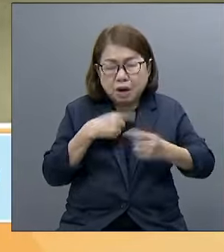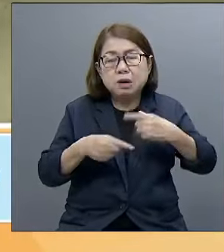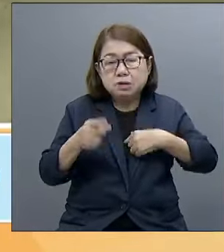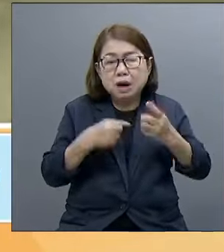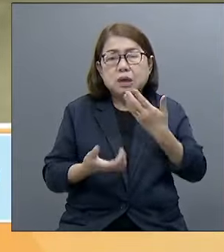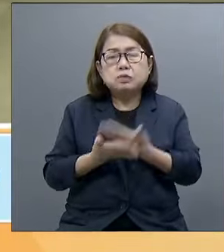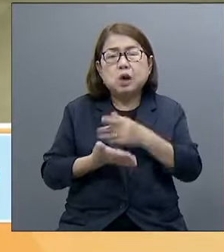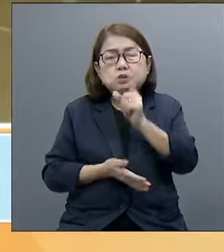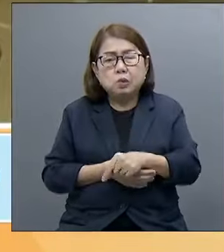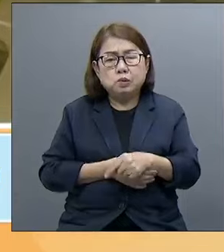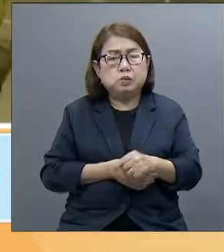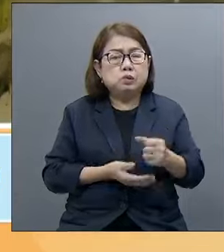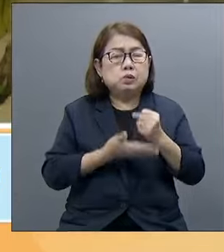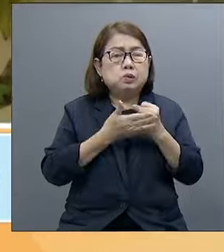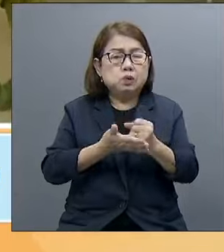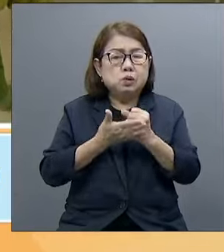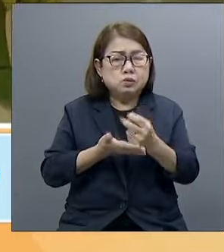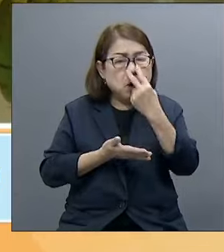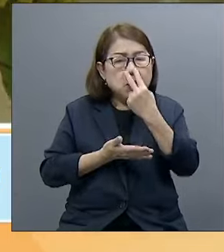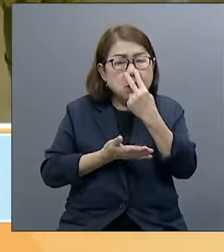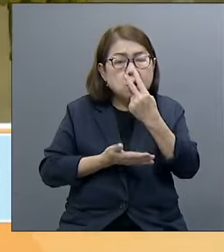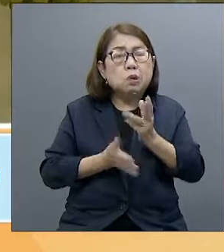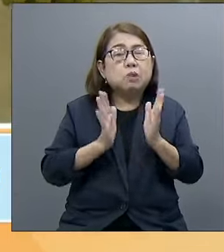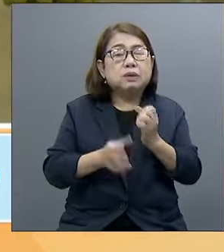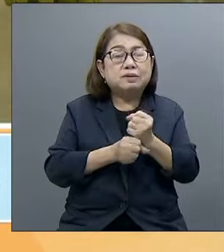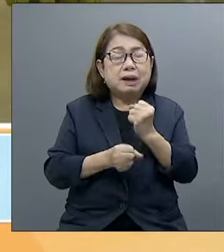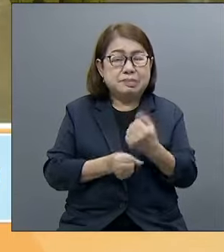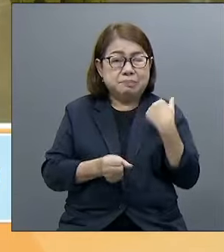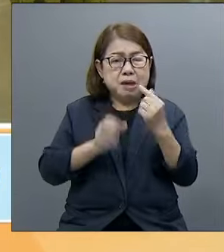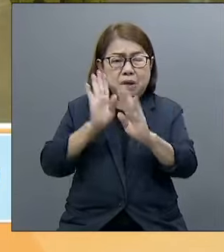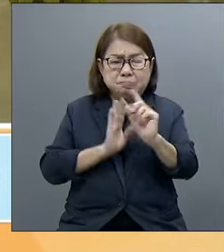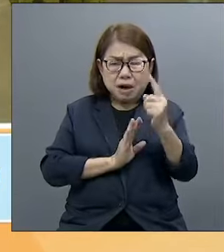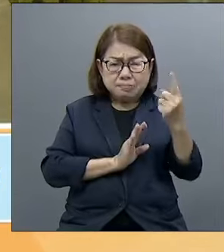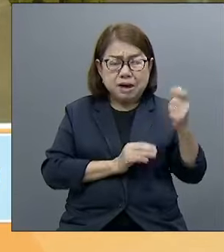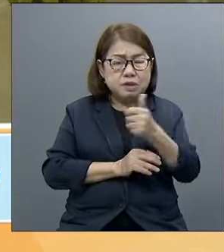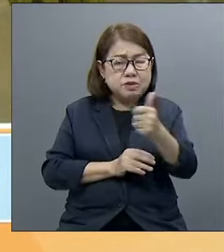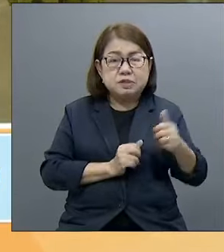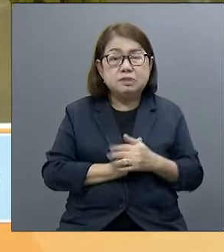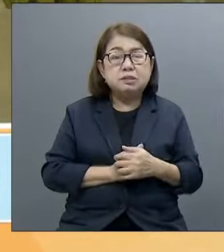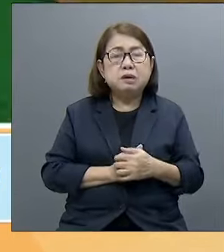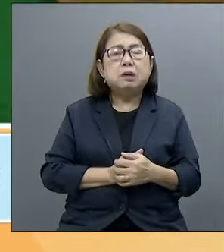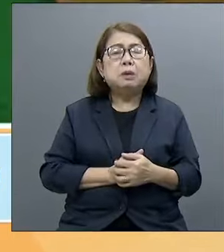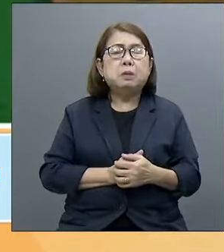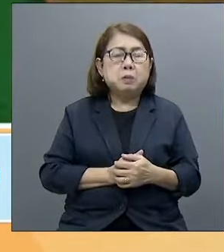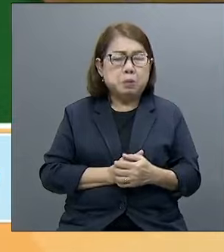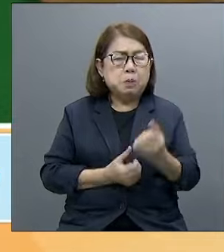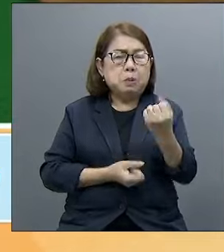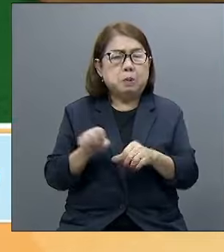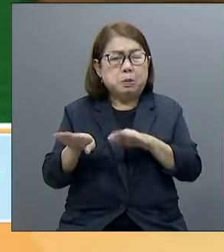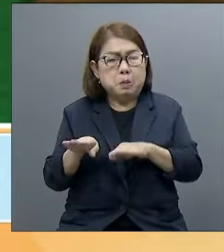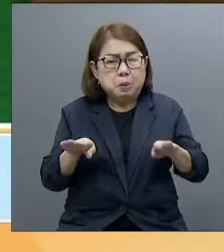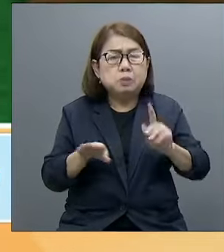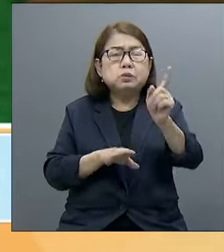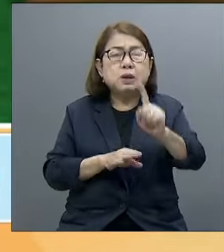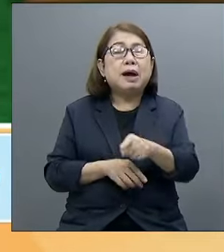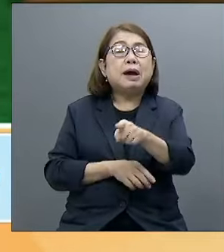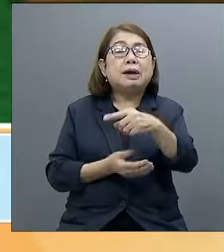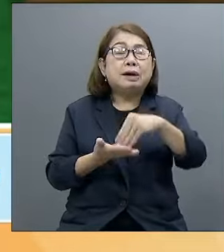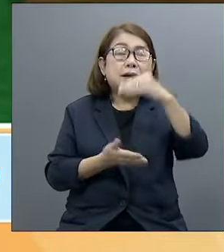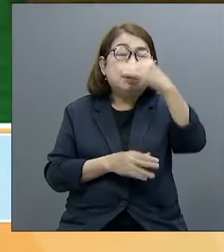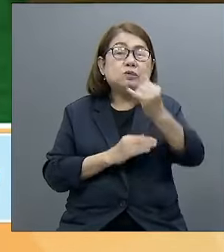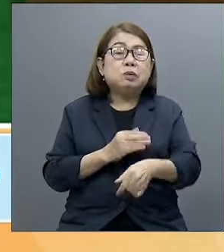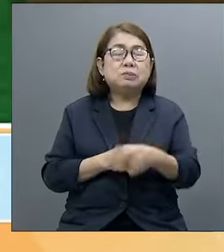ป็นการช่วยเหลือแล้วเราได้เห็นนวัตกรรมต่างๆด้วยที่สำคัญใครที่ไปคุณผู้ชมเรื่องที่จอดรถ อ้าว เด็กเกษตรแนะนำหน่อย เออถ้าแนะนำ